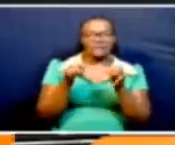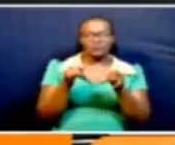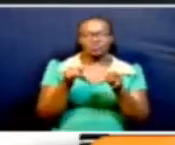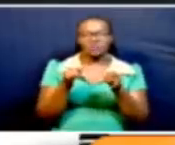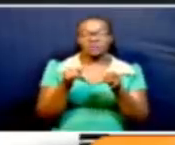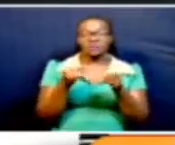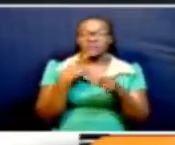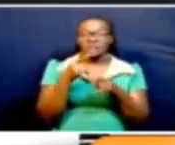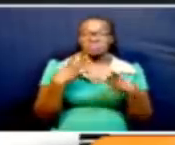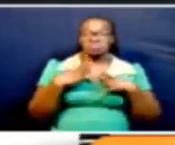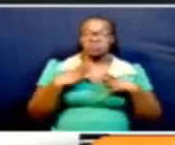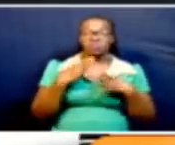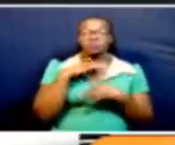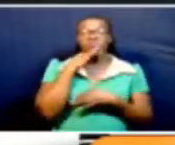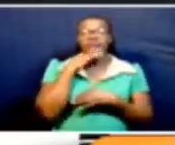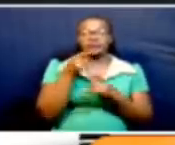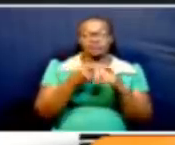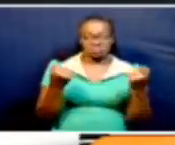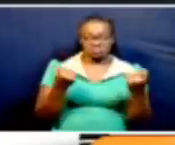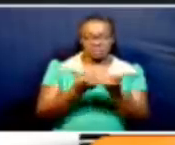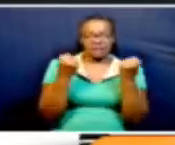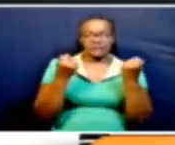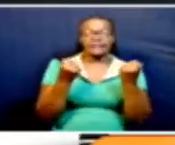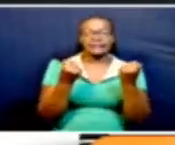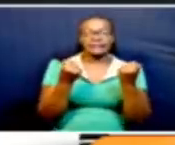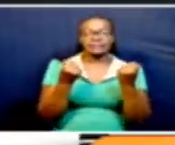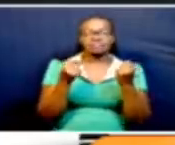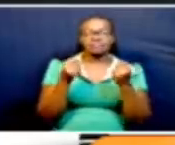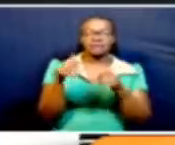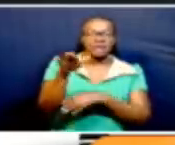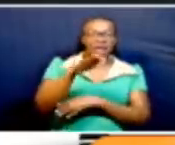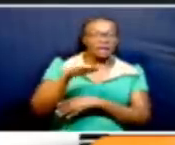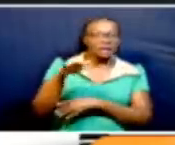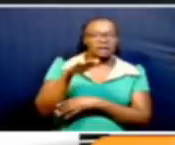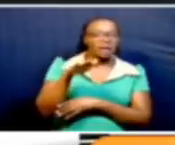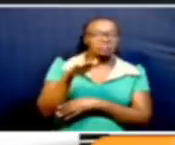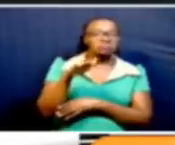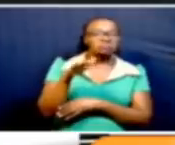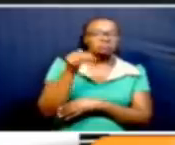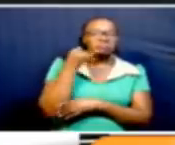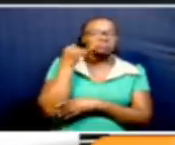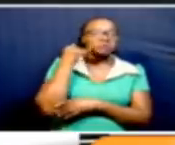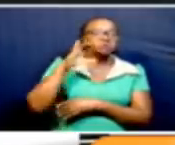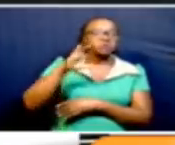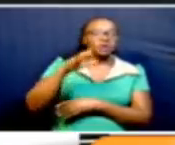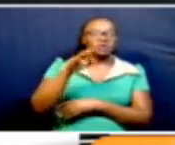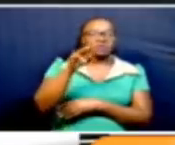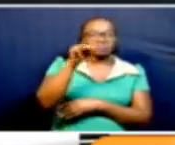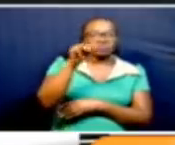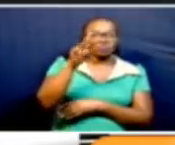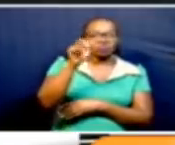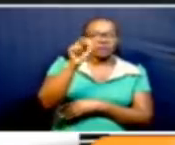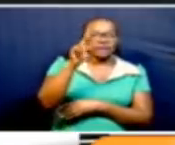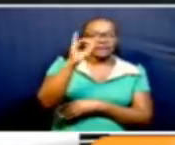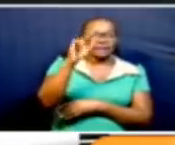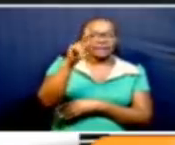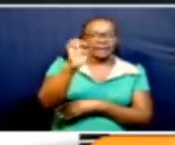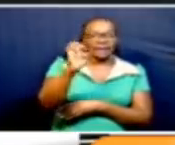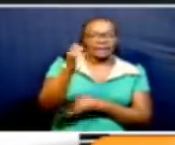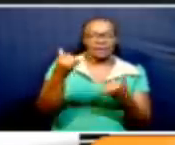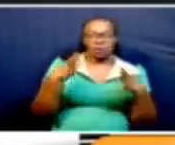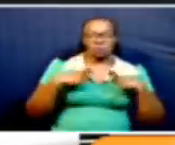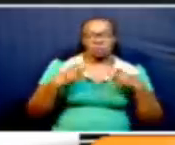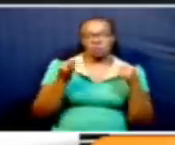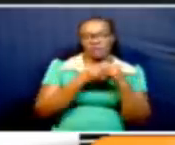Idadi ya watu waliofariki katika ajali ya barabarani katika eneo la Mwarike, kaunti ya Nakuru imefikia watu wanane baada